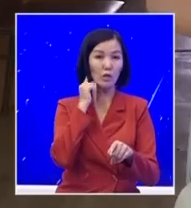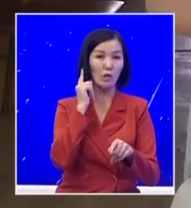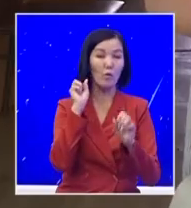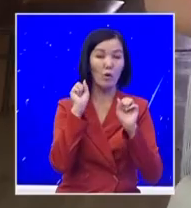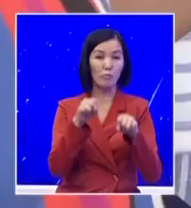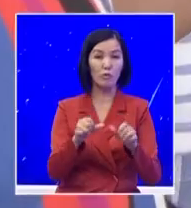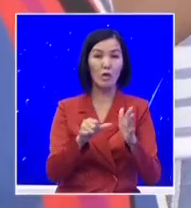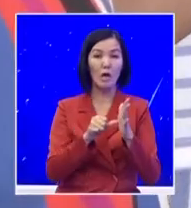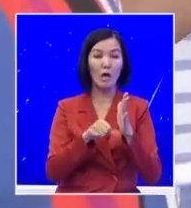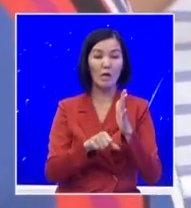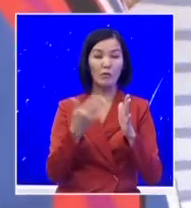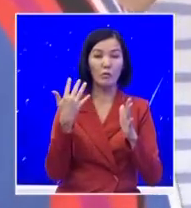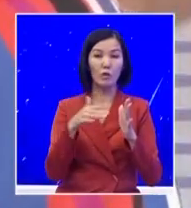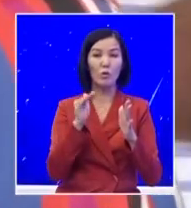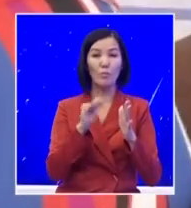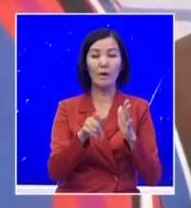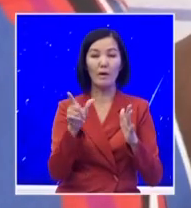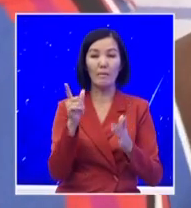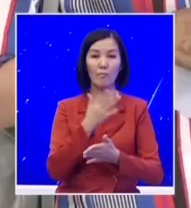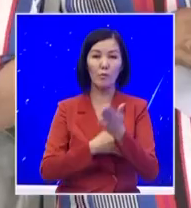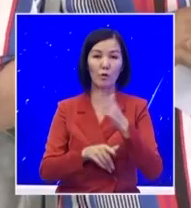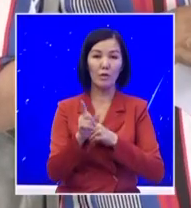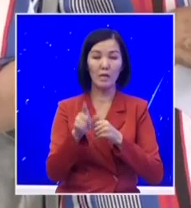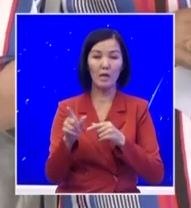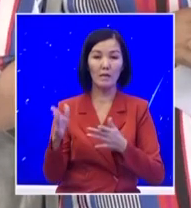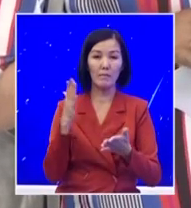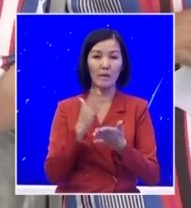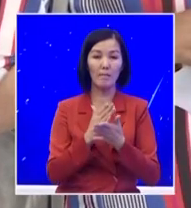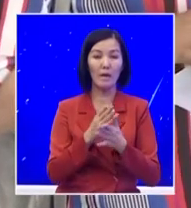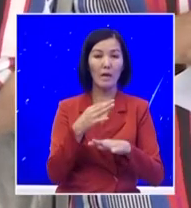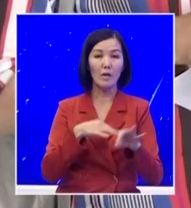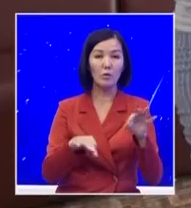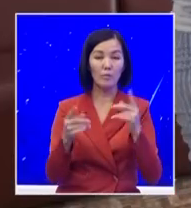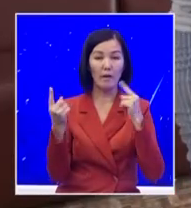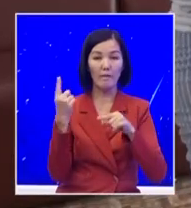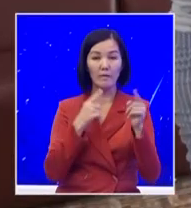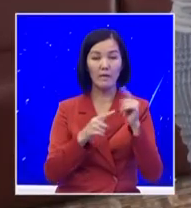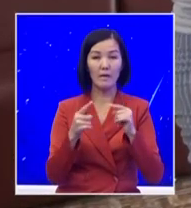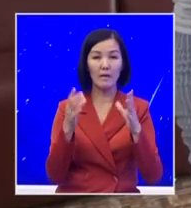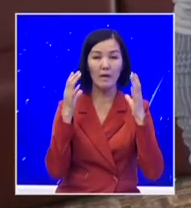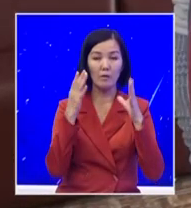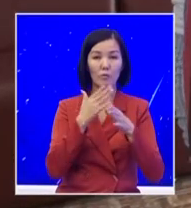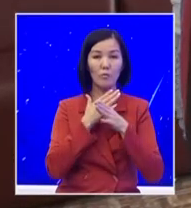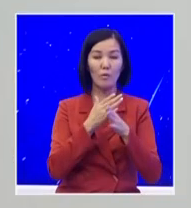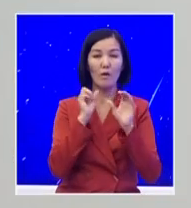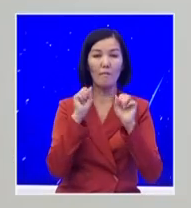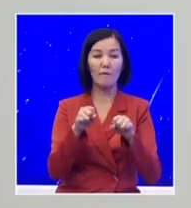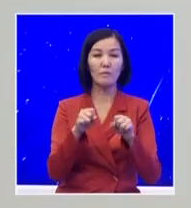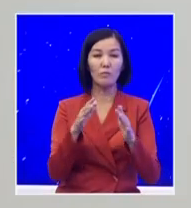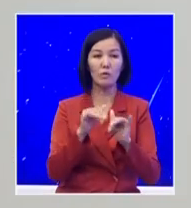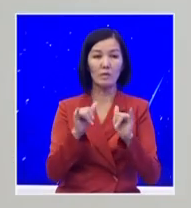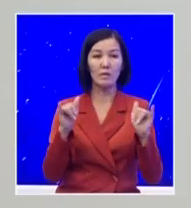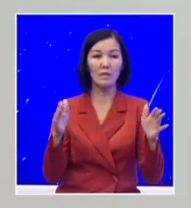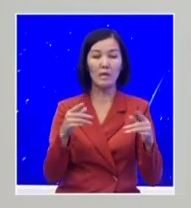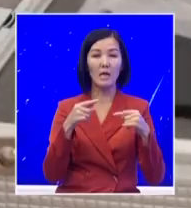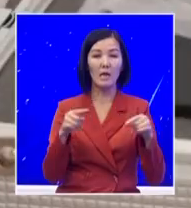Қазақстанда 650000-нан аса мүгедек бар. Жоба авторының айтуынша, атаулы ақпараттық құрал арқылы олардың мүмкіндігі еселенеді.